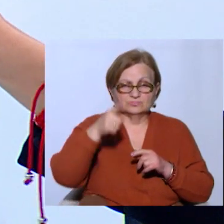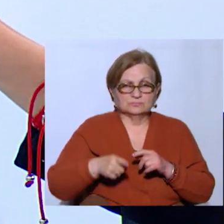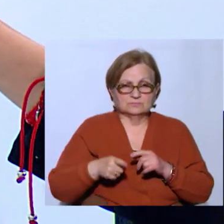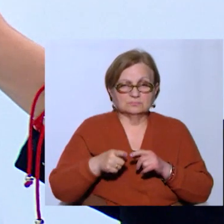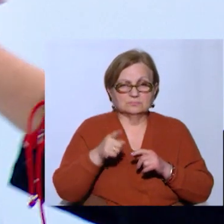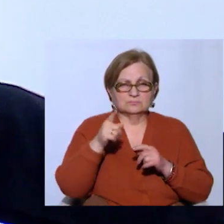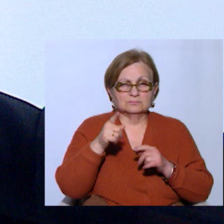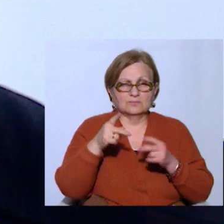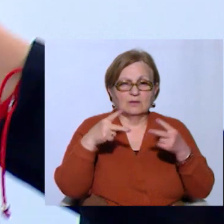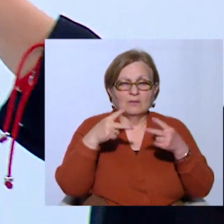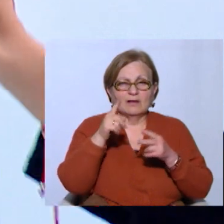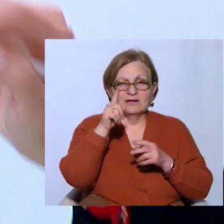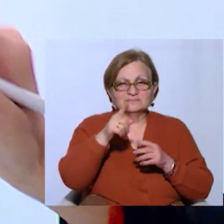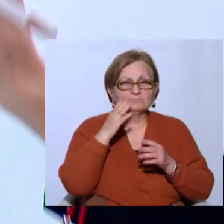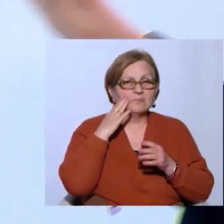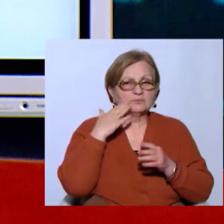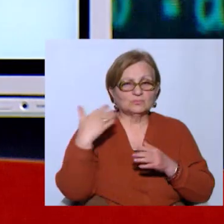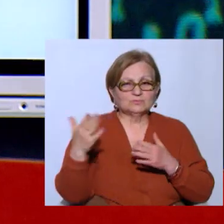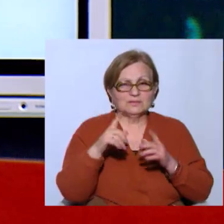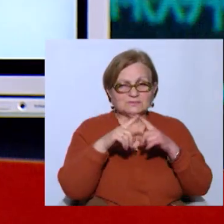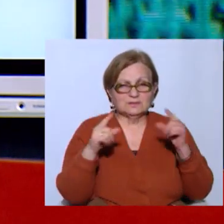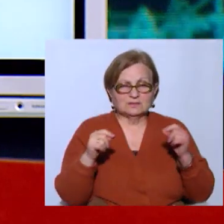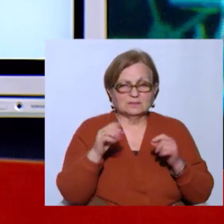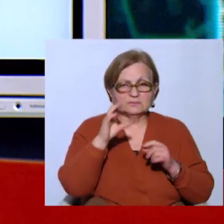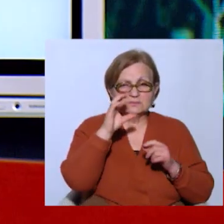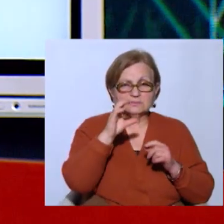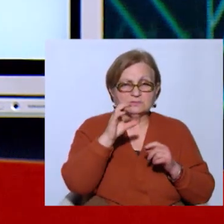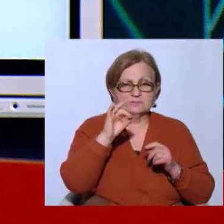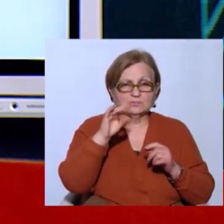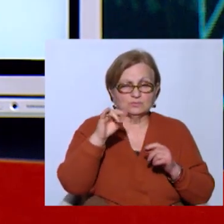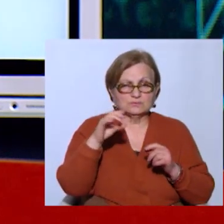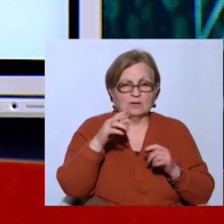და შევადგინოთ მართკუთხა სამკუთხედი OAB. სინუს ალფა,